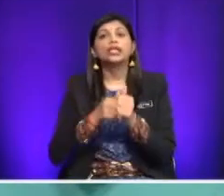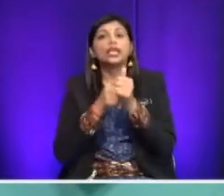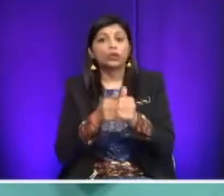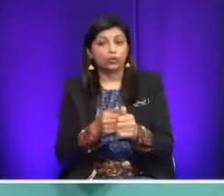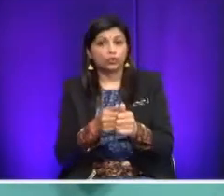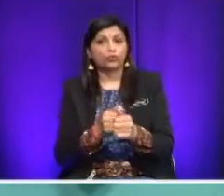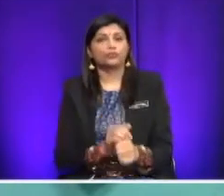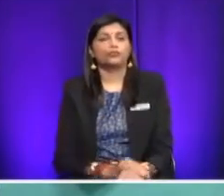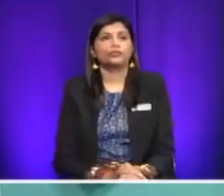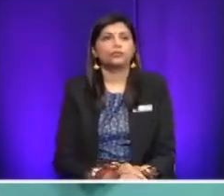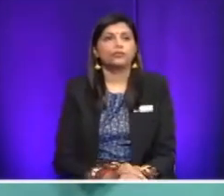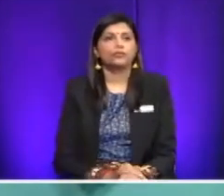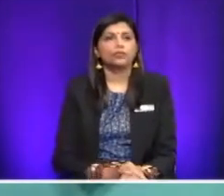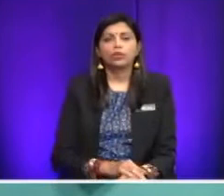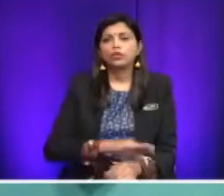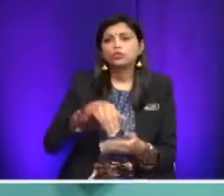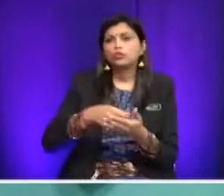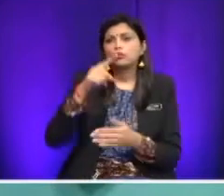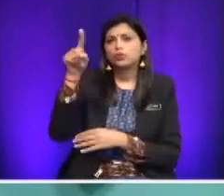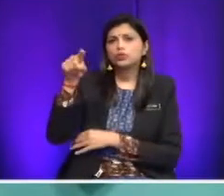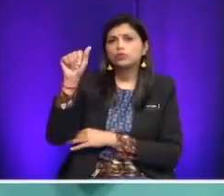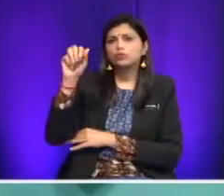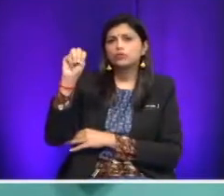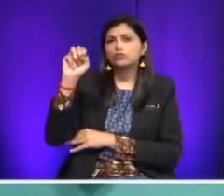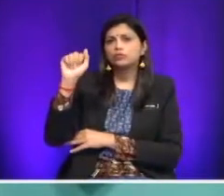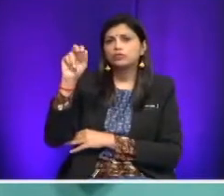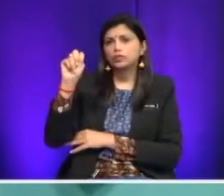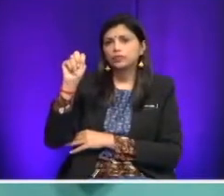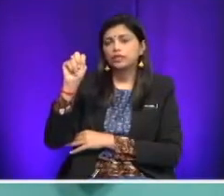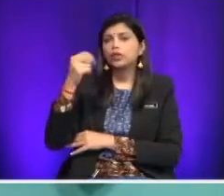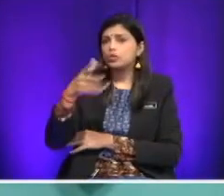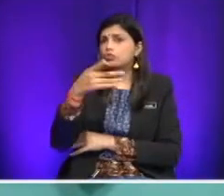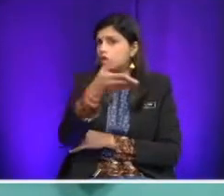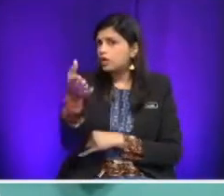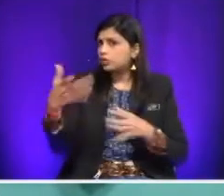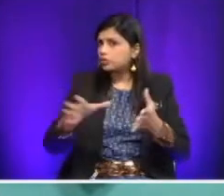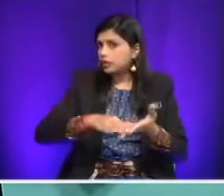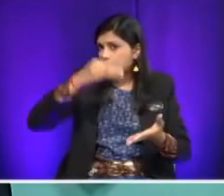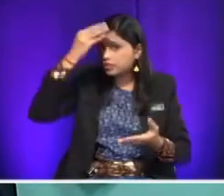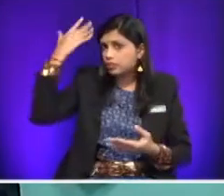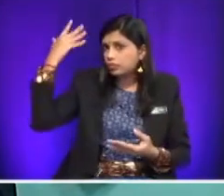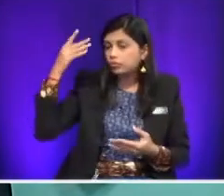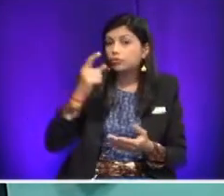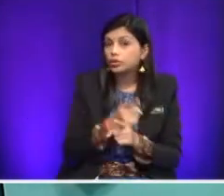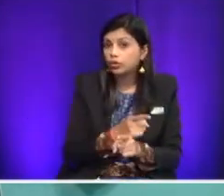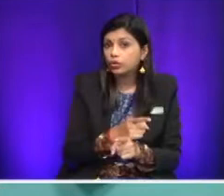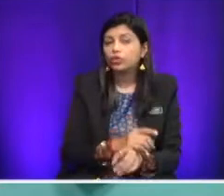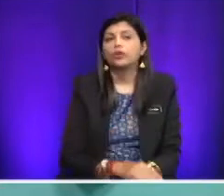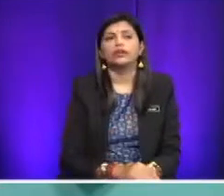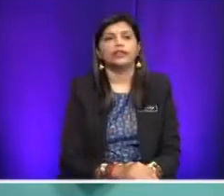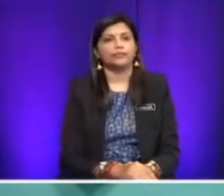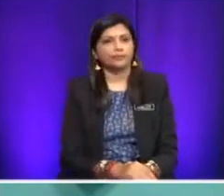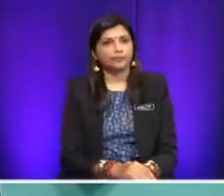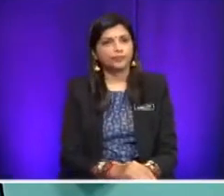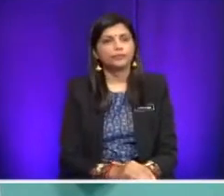murid-murid dampaknya pada buku teks yang tekad dan sebelum tuh itu pergi ke Oke kalau